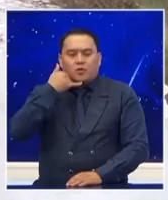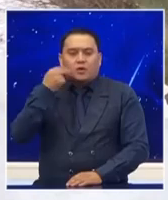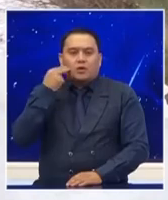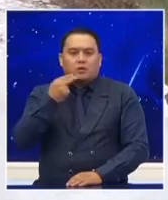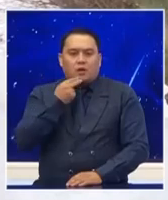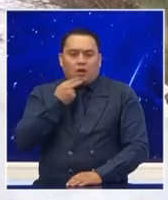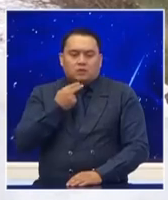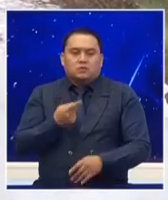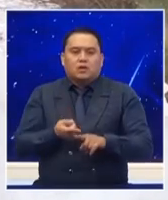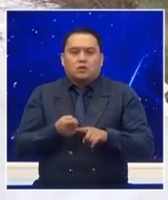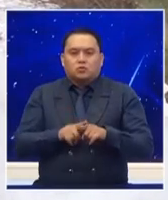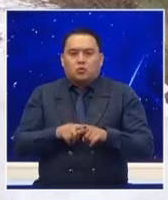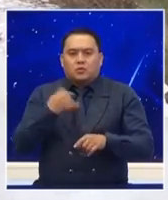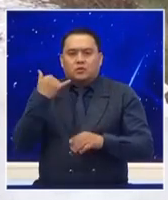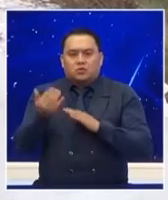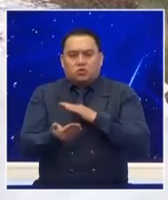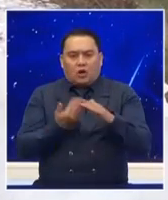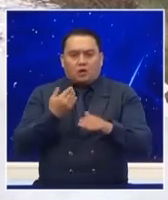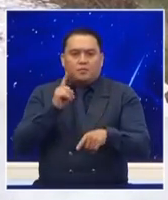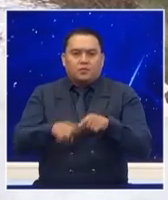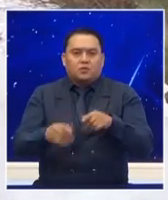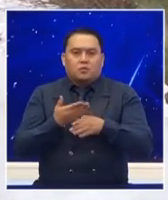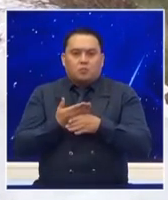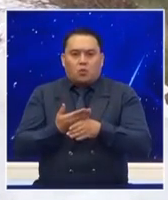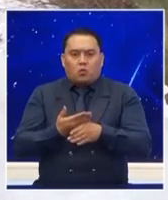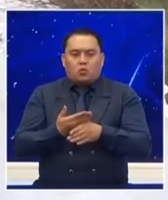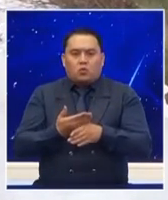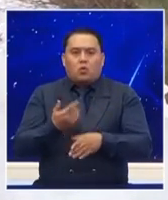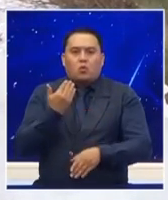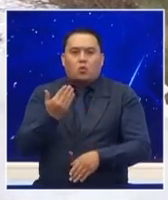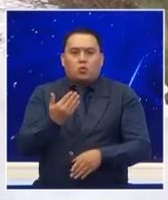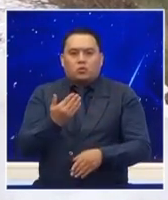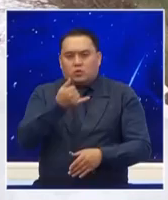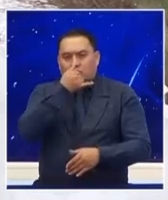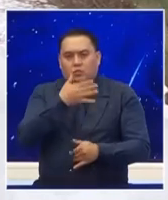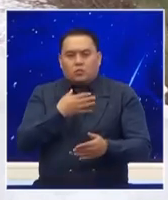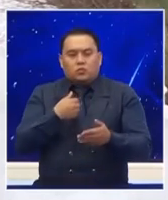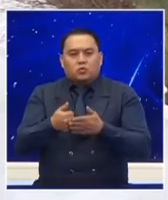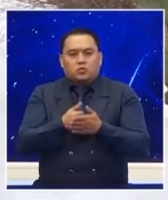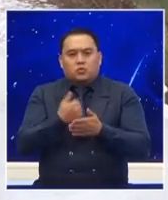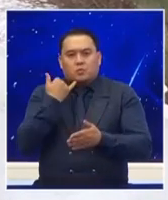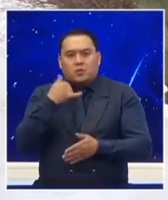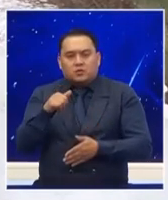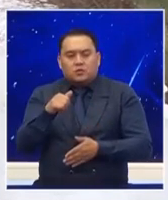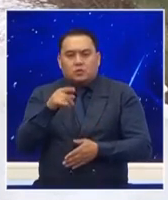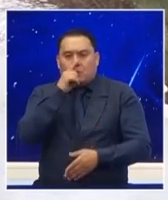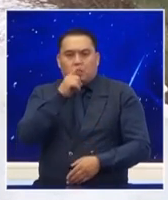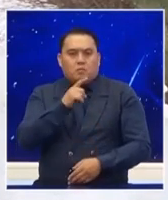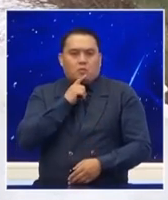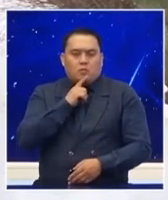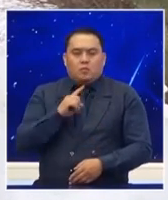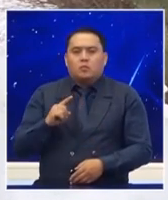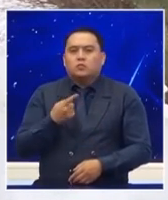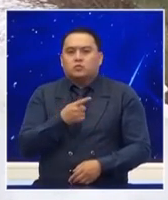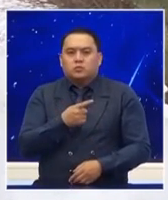жедел жәрдем шақыртқан болатынбыз. Бірақ та 103-ті тергенің өзінде оған түспей тұрды. Сон біз түсінбедік, неге